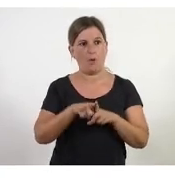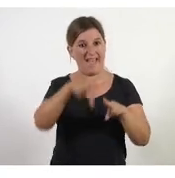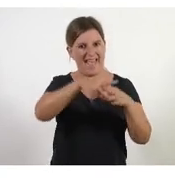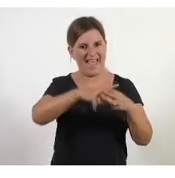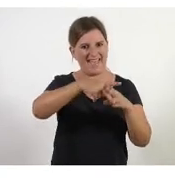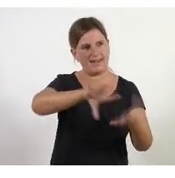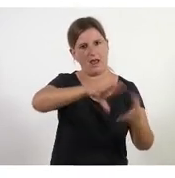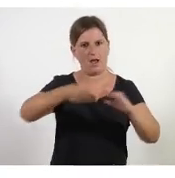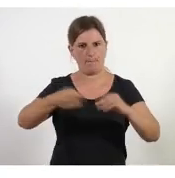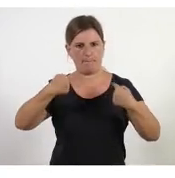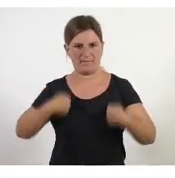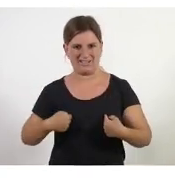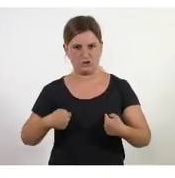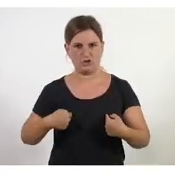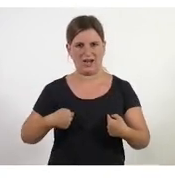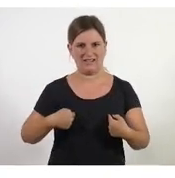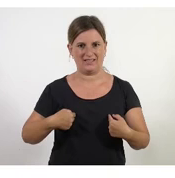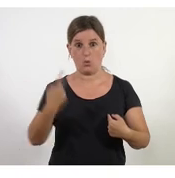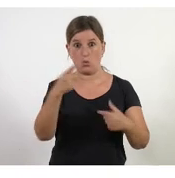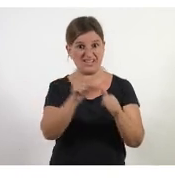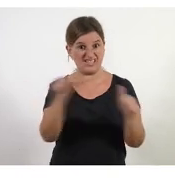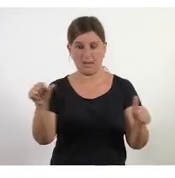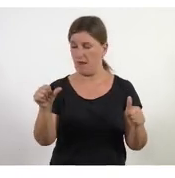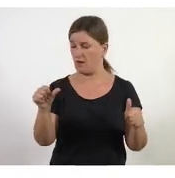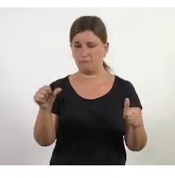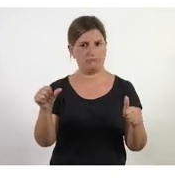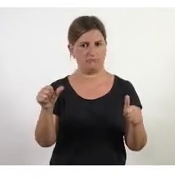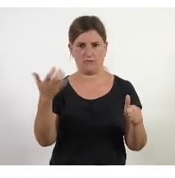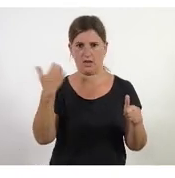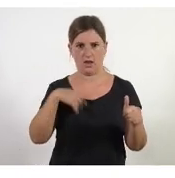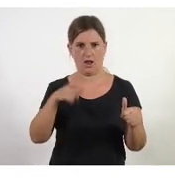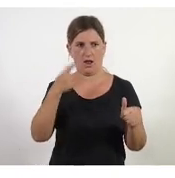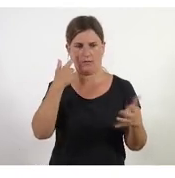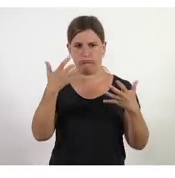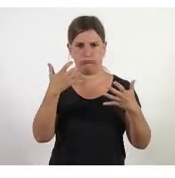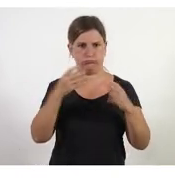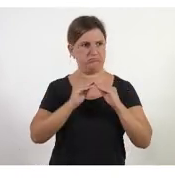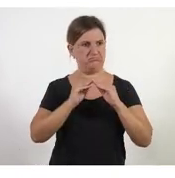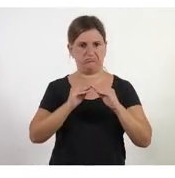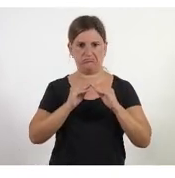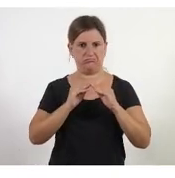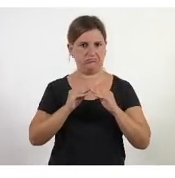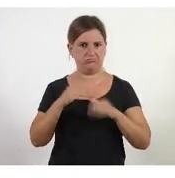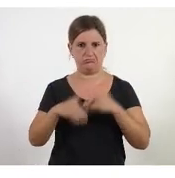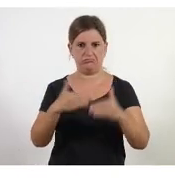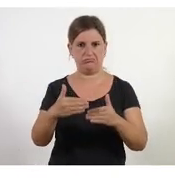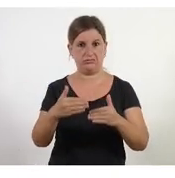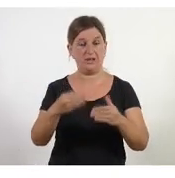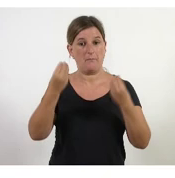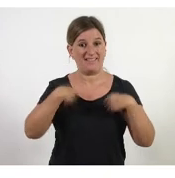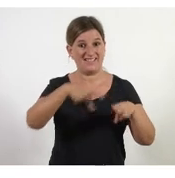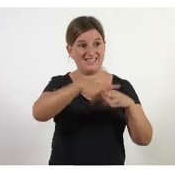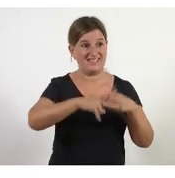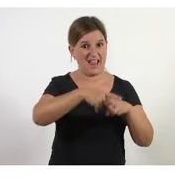doncs, veritablement, en una setmana ja podem veure un canvi importantíssim i com l'eina ens